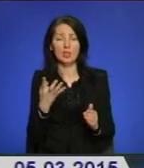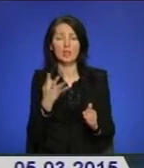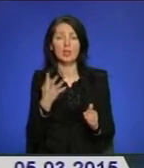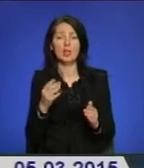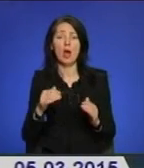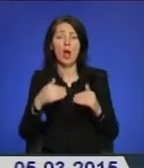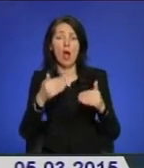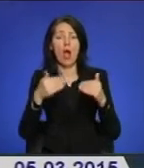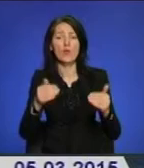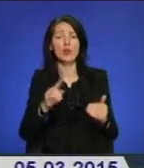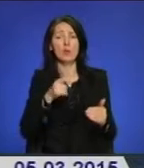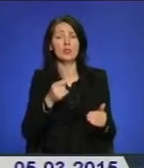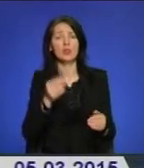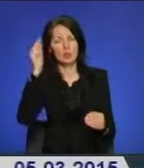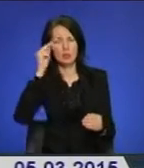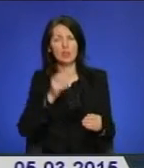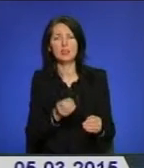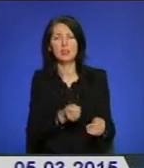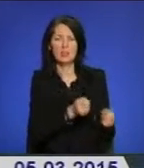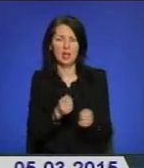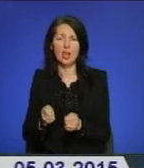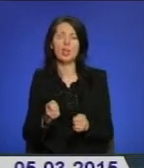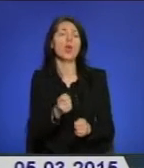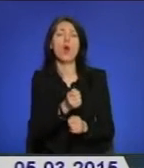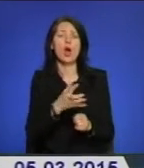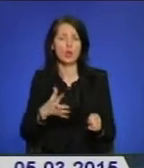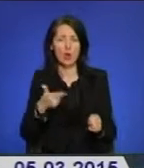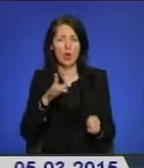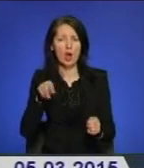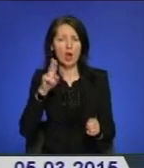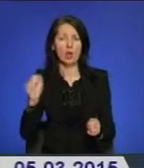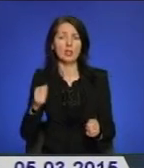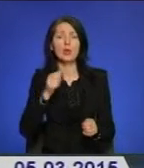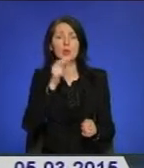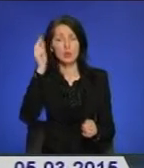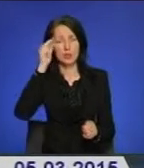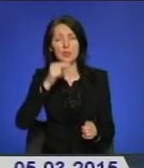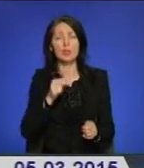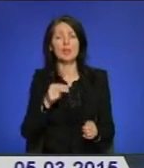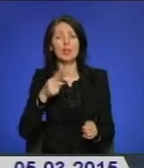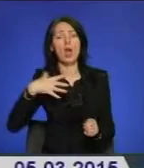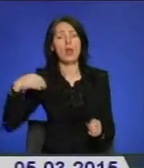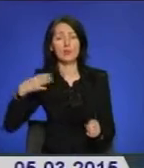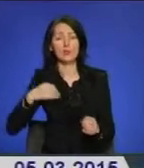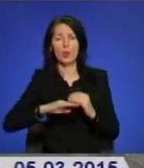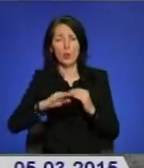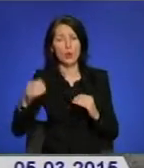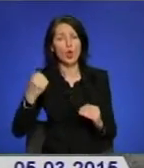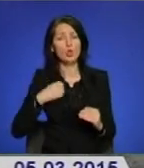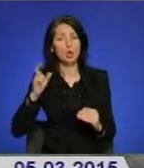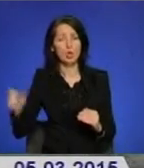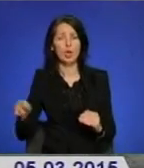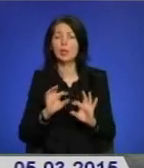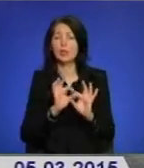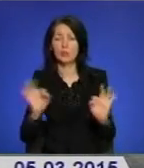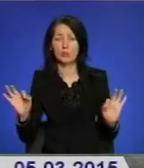стріляти з установок «Град». Під час навчань на Яворівському полігоні, що на Львівщині, солдати на відмінно здають заліки.